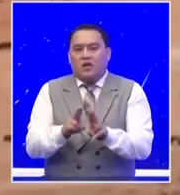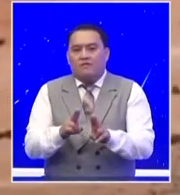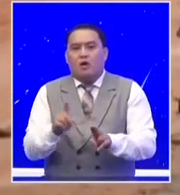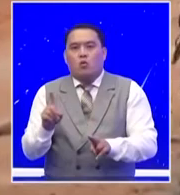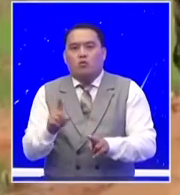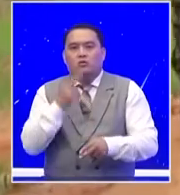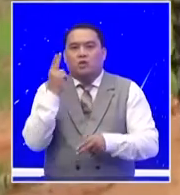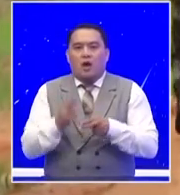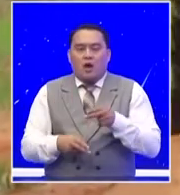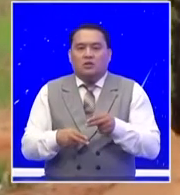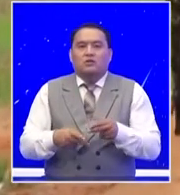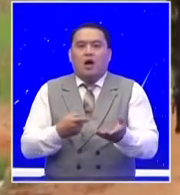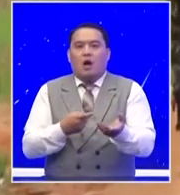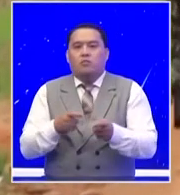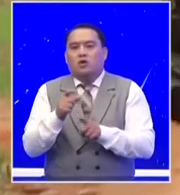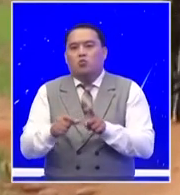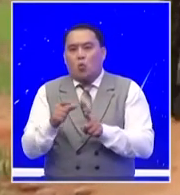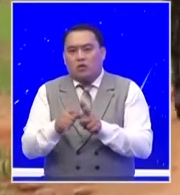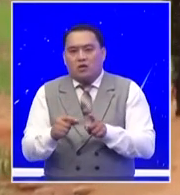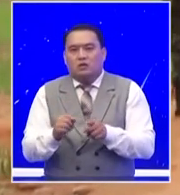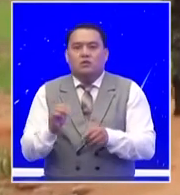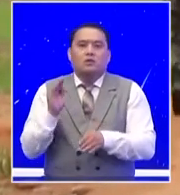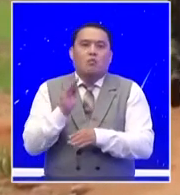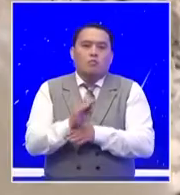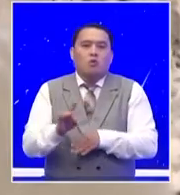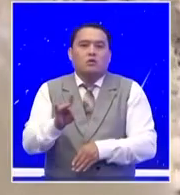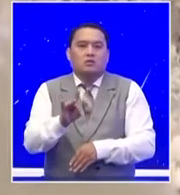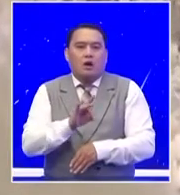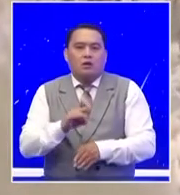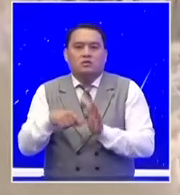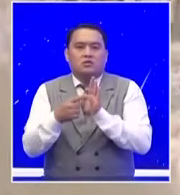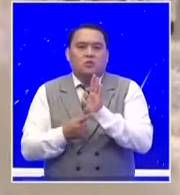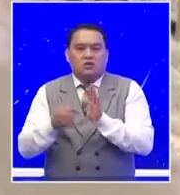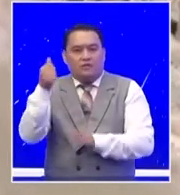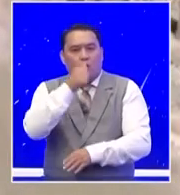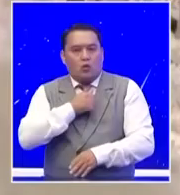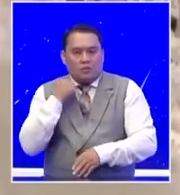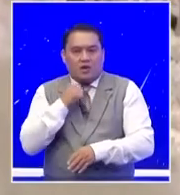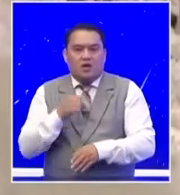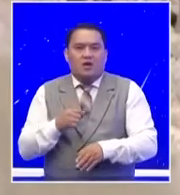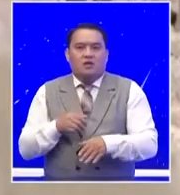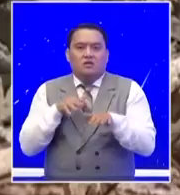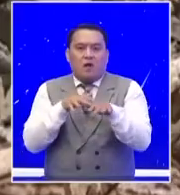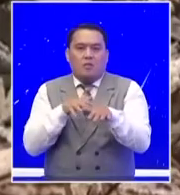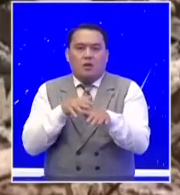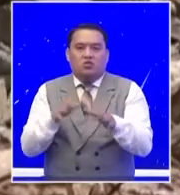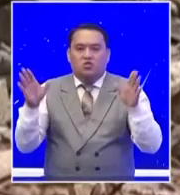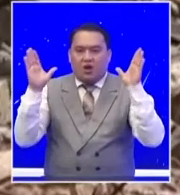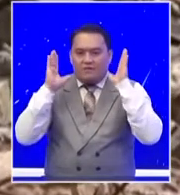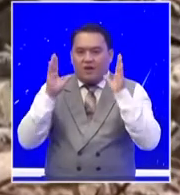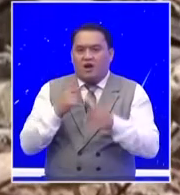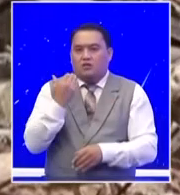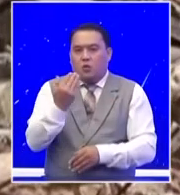когда у них закончились боеприпасы. Дополним, северные районы Мозамбика с 2017 года подвергаются нападениям